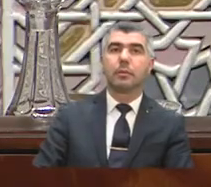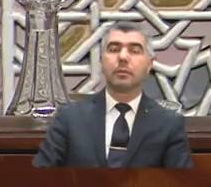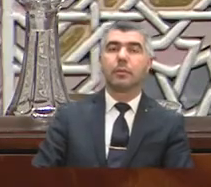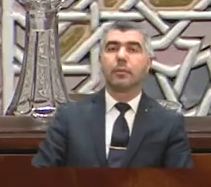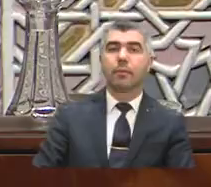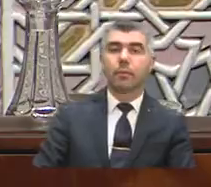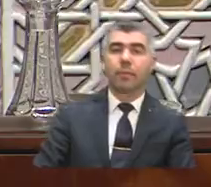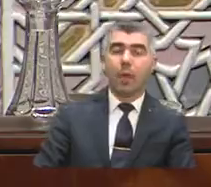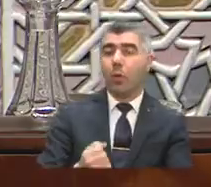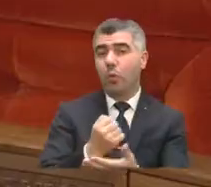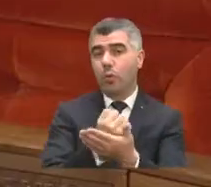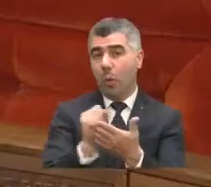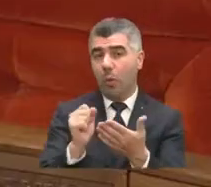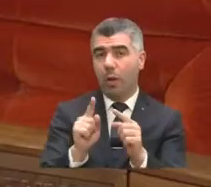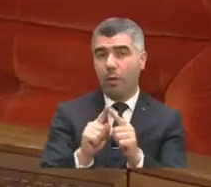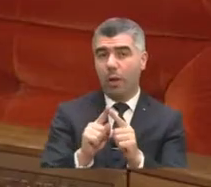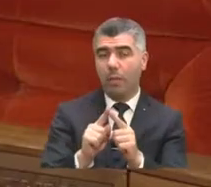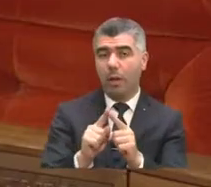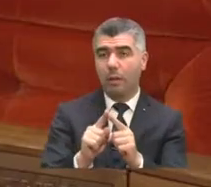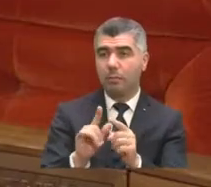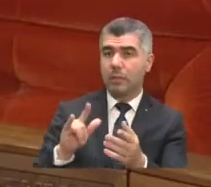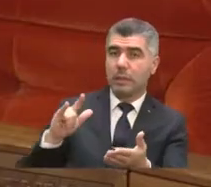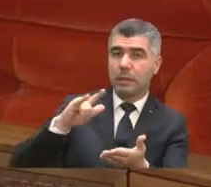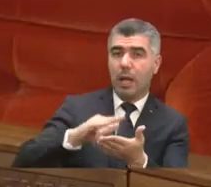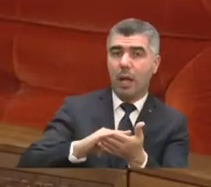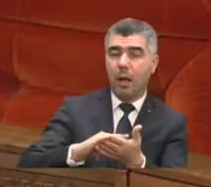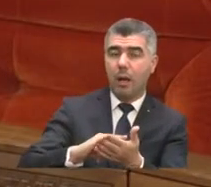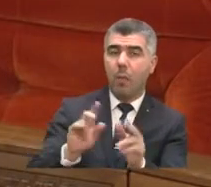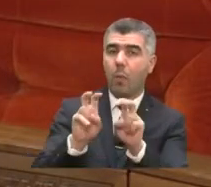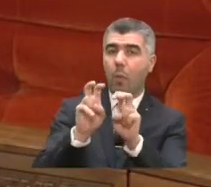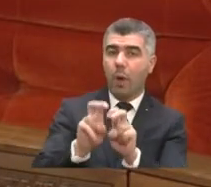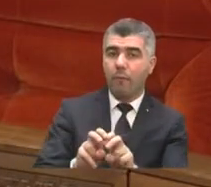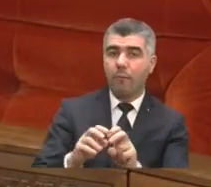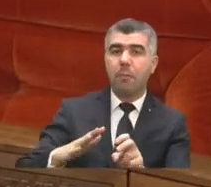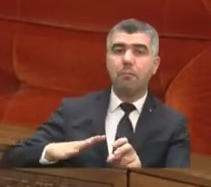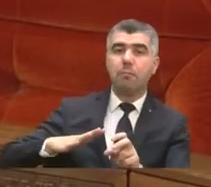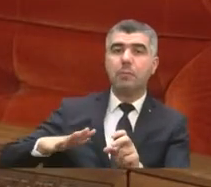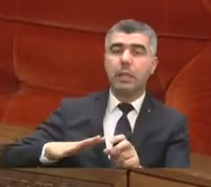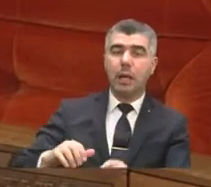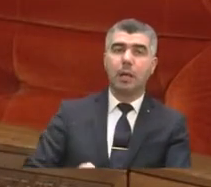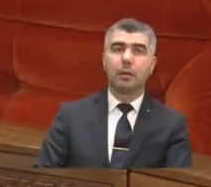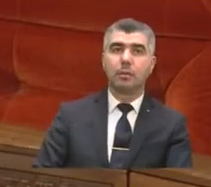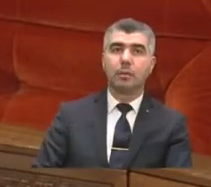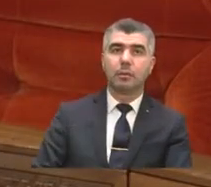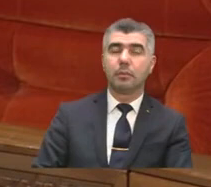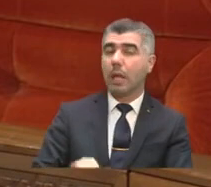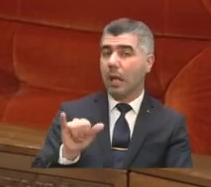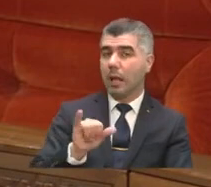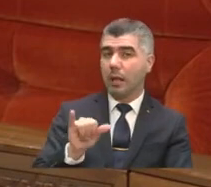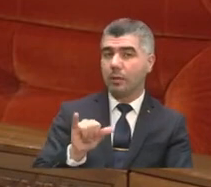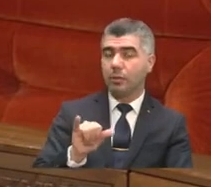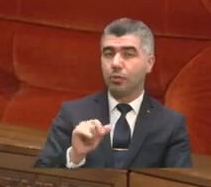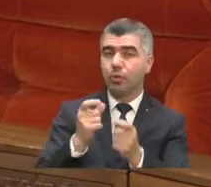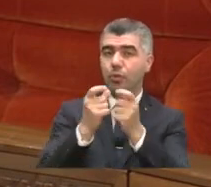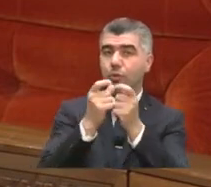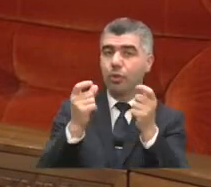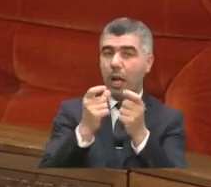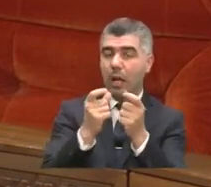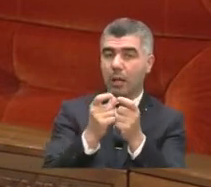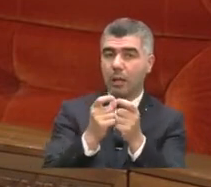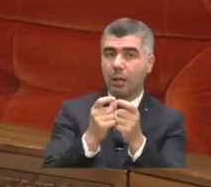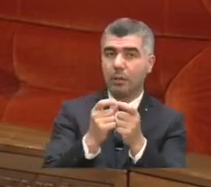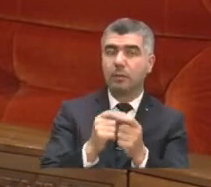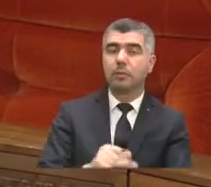الإلغاء ديال الربط الجوي اللي تكلمتوا عليه لبعض المدن جاي لأنه شركة اضطرت